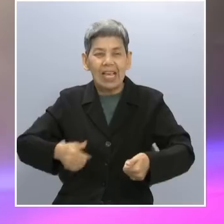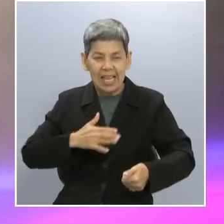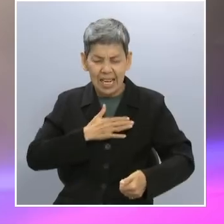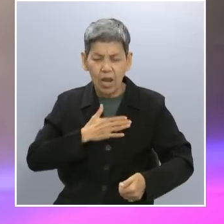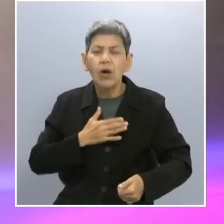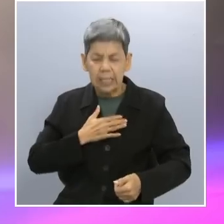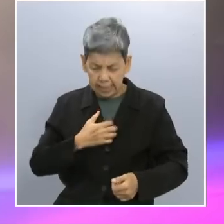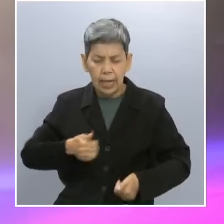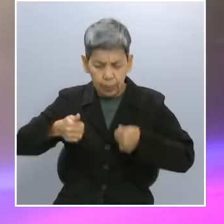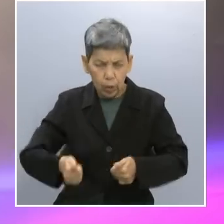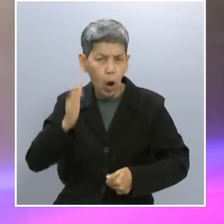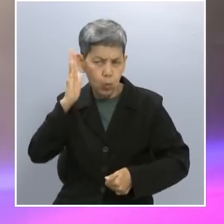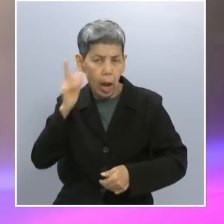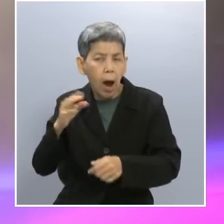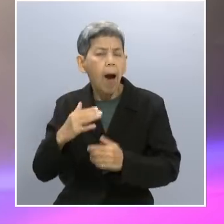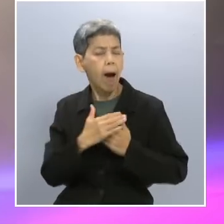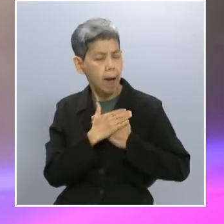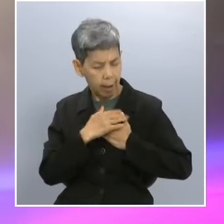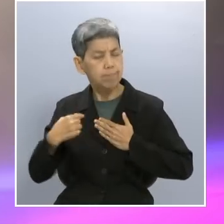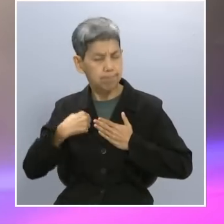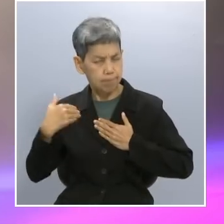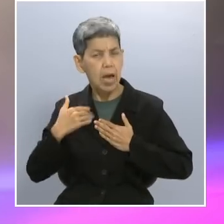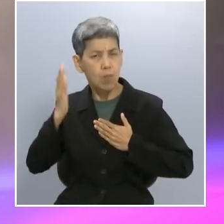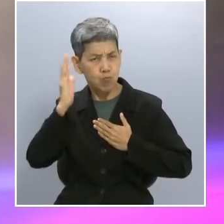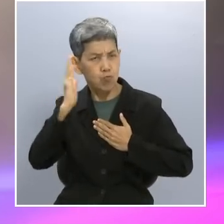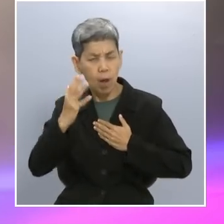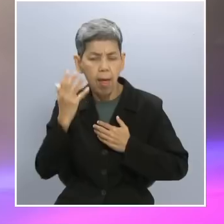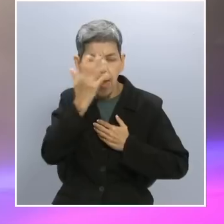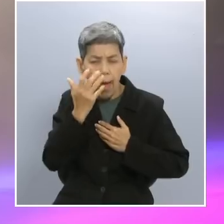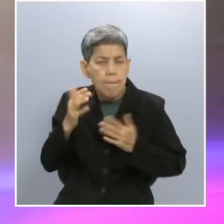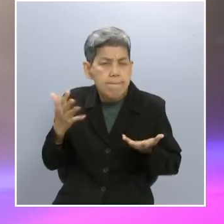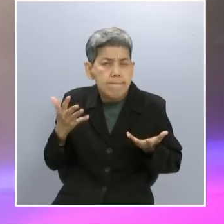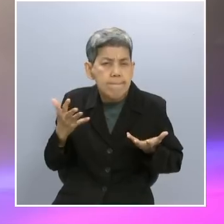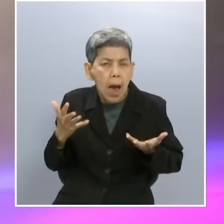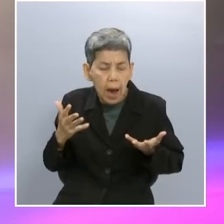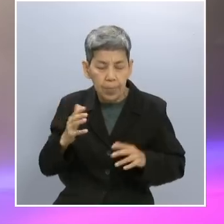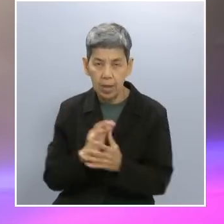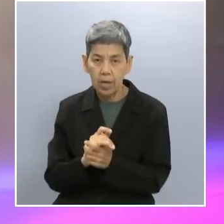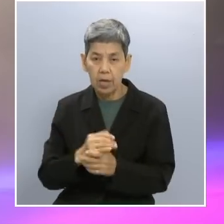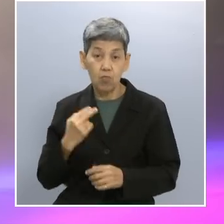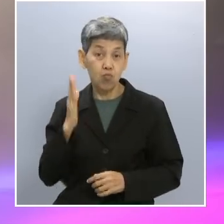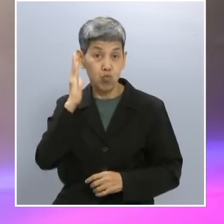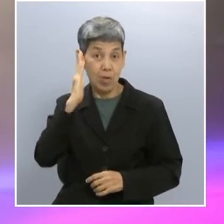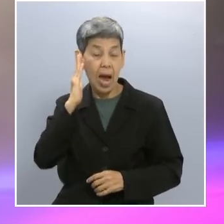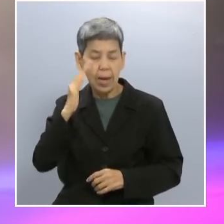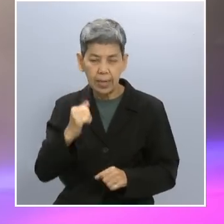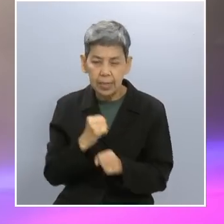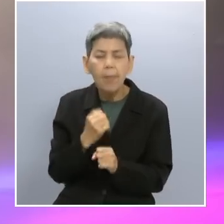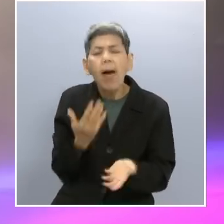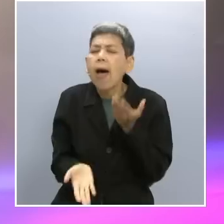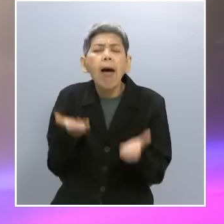ก็อยากจะมีหลักประกันนะว่าฝ่ายชายนี่เขารักเราจริงฝ่ายชายเนี่ยไม่ได้หลอกเราโดยที่จากกบเองเนี่ยตามใจ